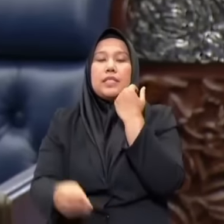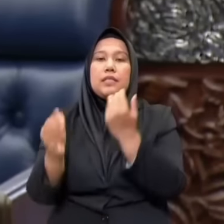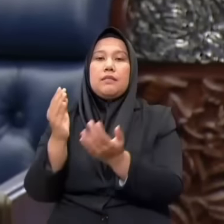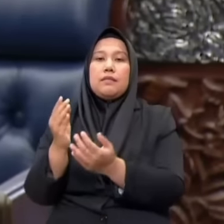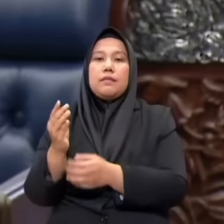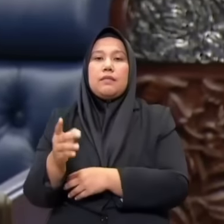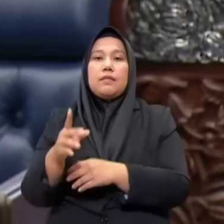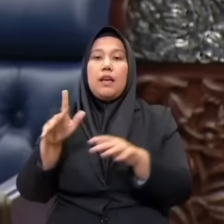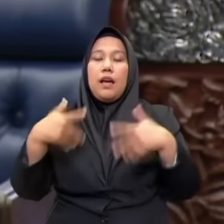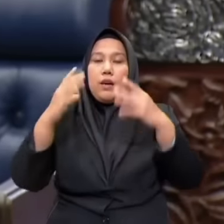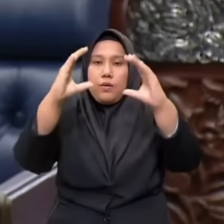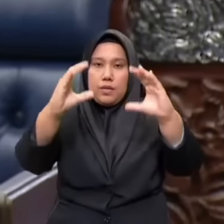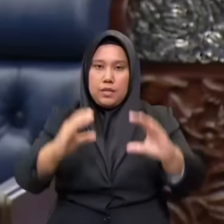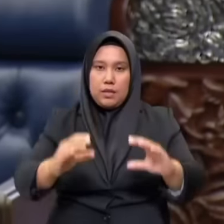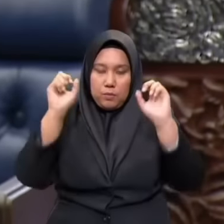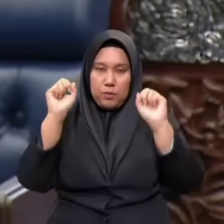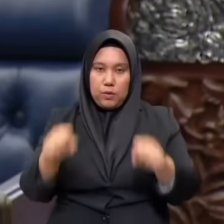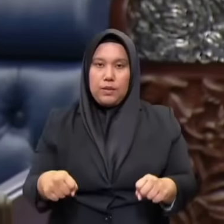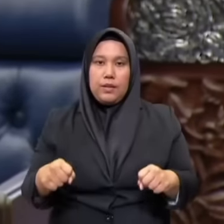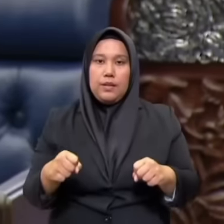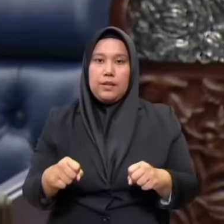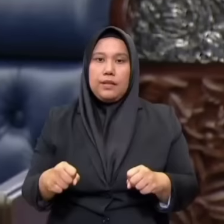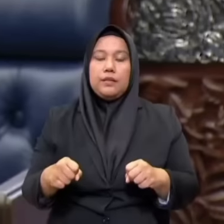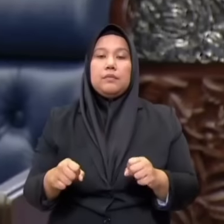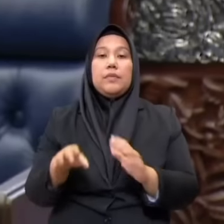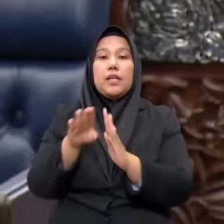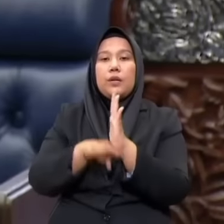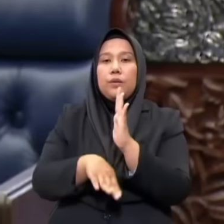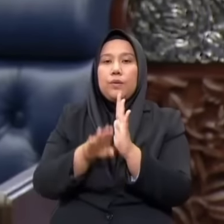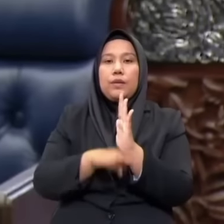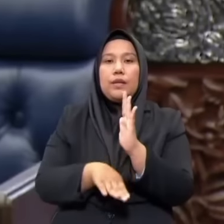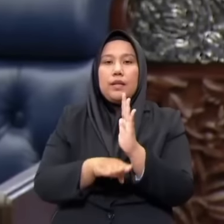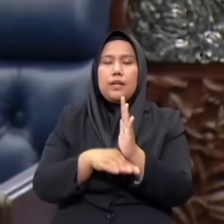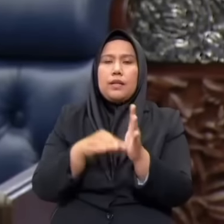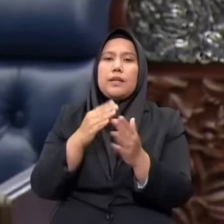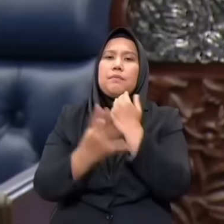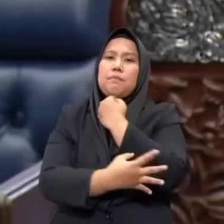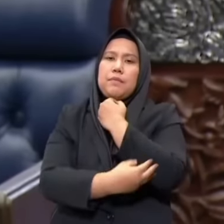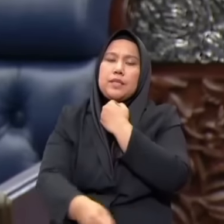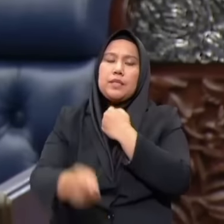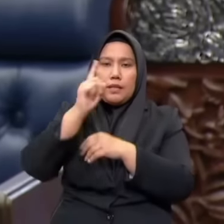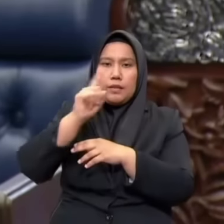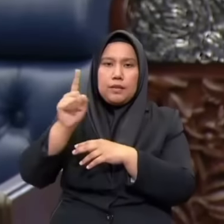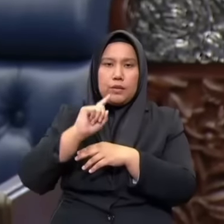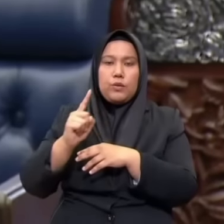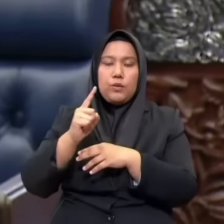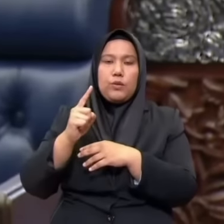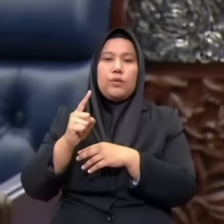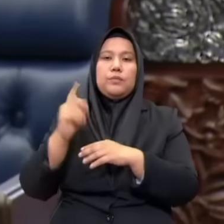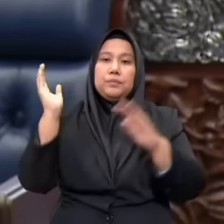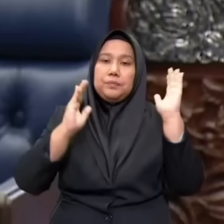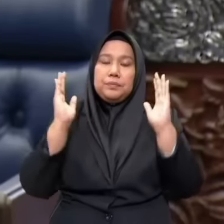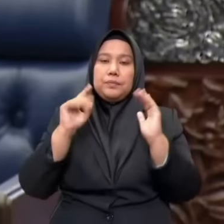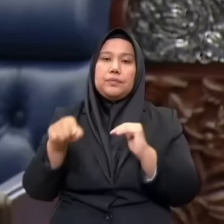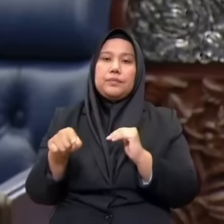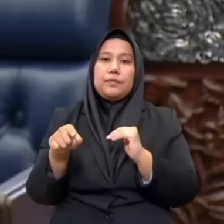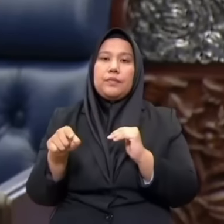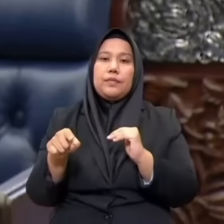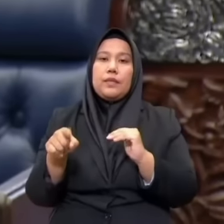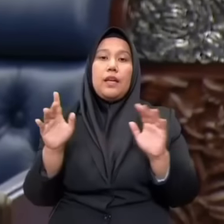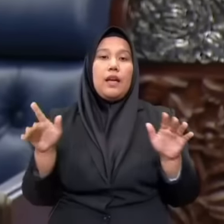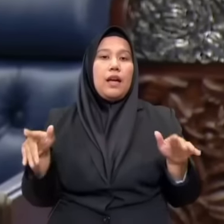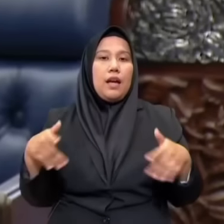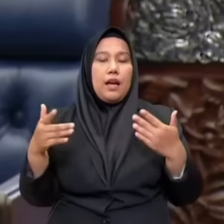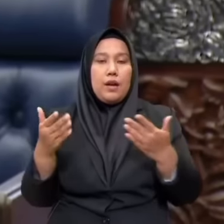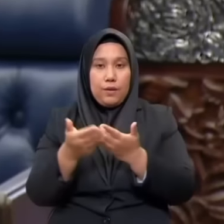keberkesanan langkah-langkah ini bagi mengurangkan kadar kemiskinan tegar di negara ini dan bagaimana kerajaan untuk memastikan bahawa data ini